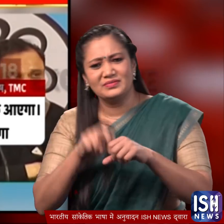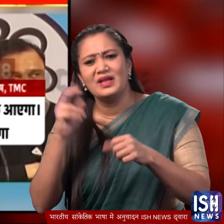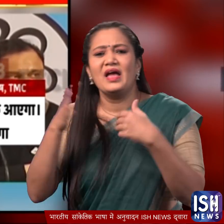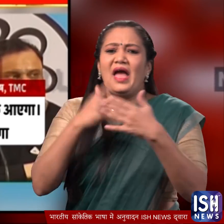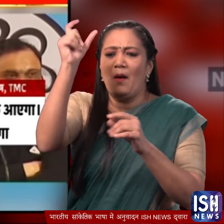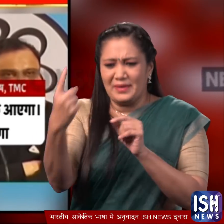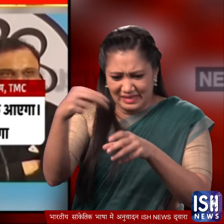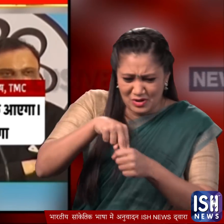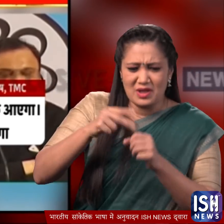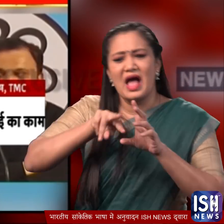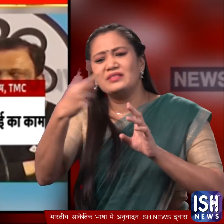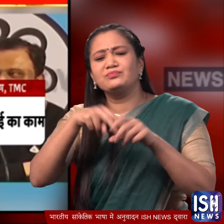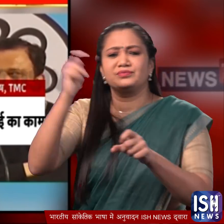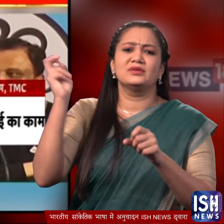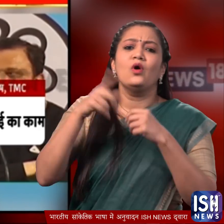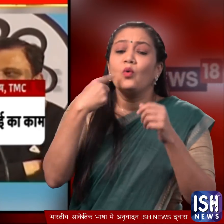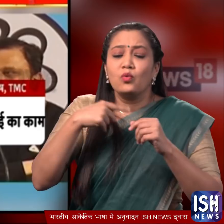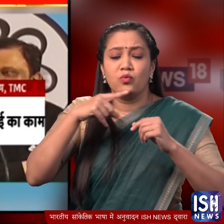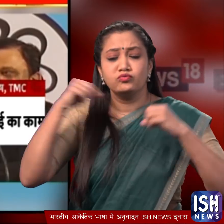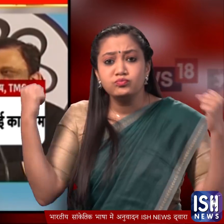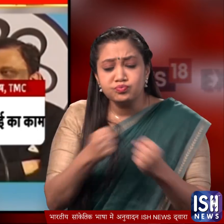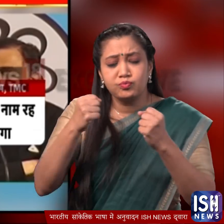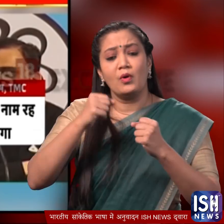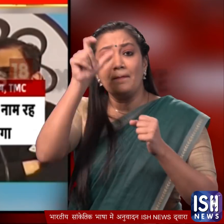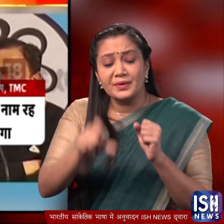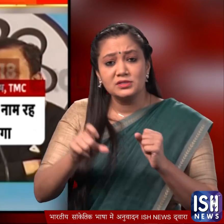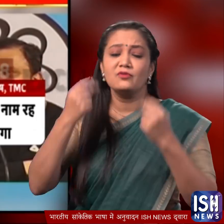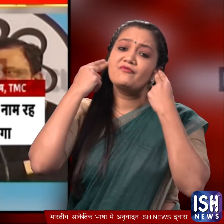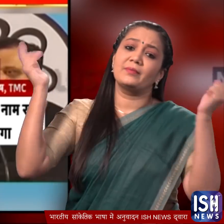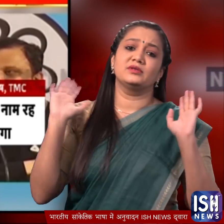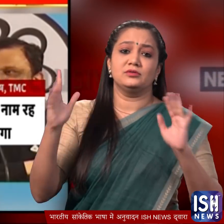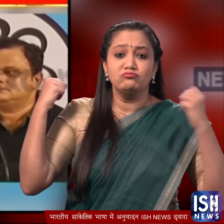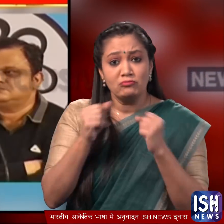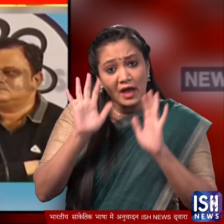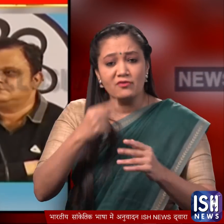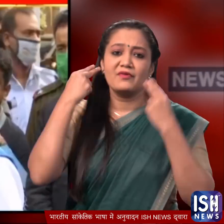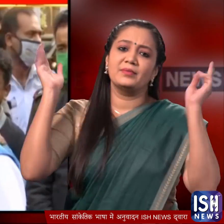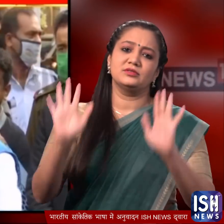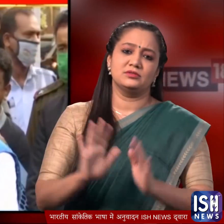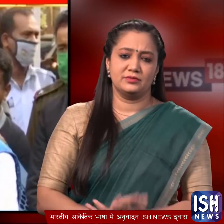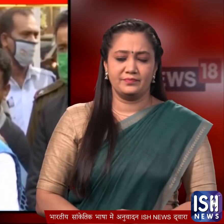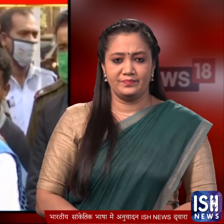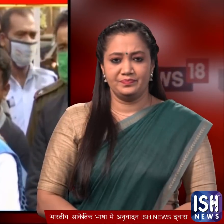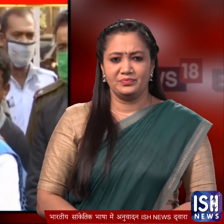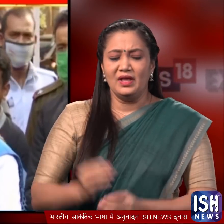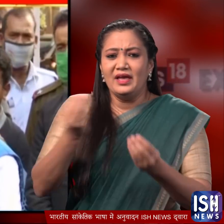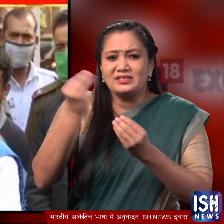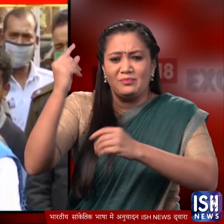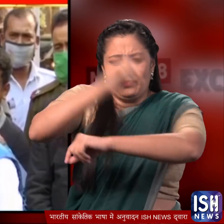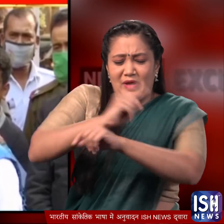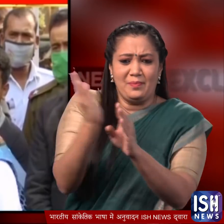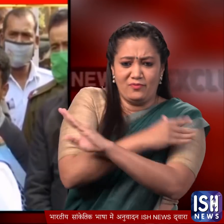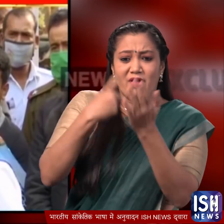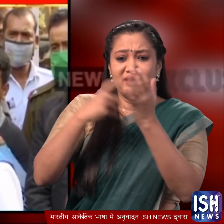इक जाएगा इक आएगा, करेगा जो भी भलाई का काम उसका ही नाम रह जाएगा। कुछ दिन पहले ही